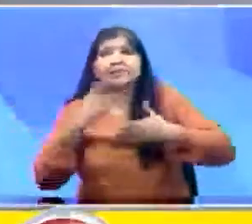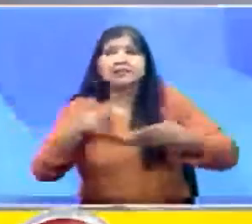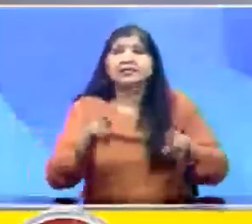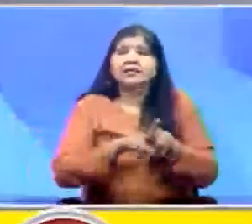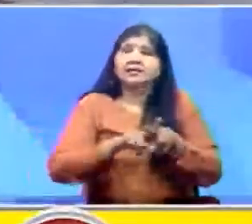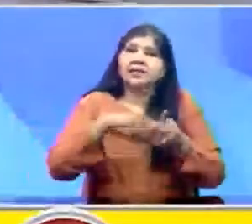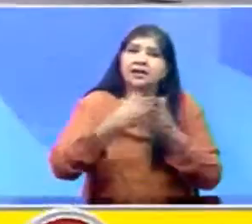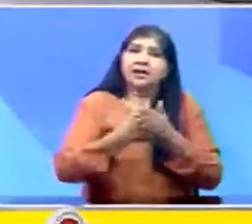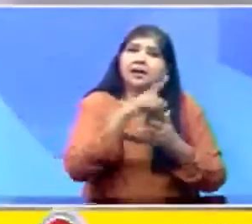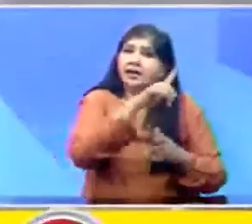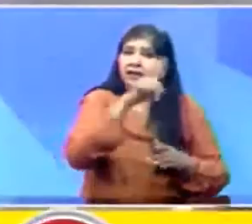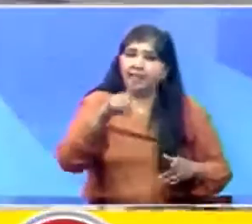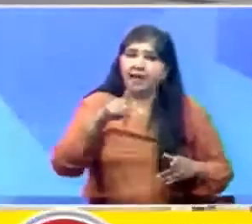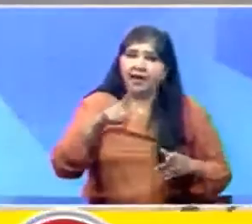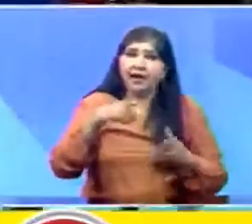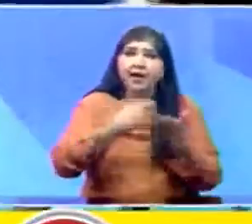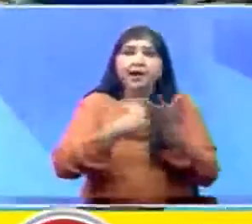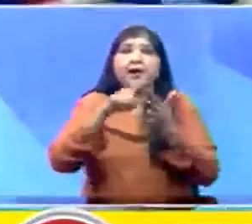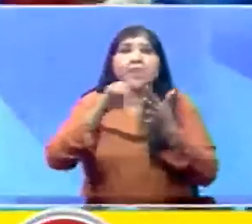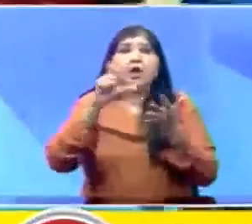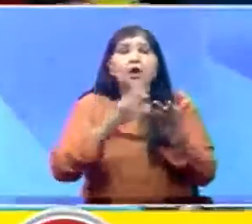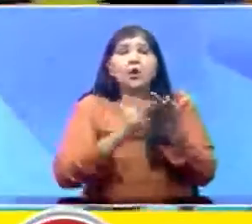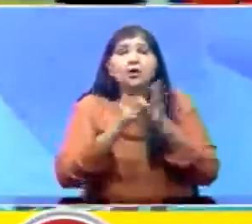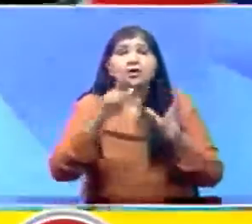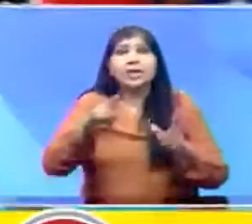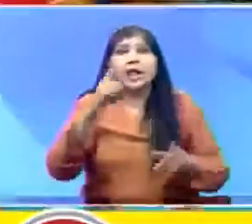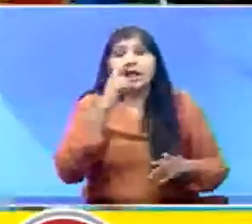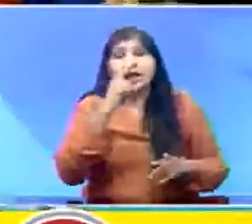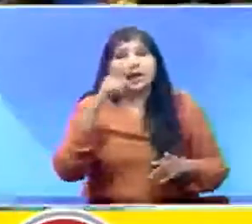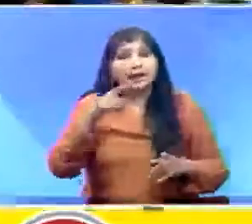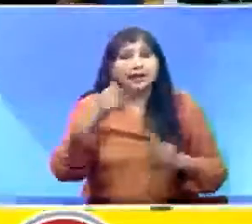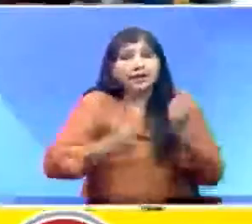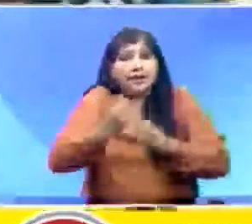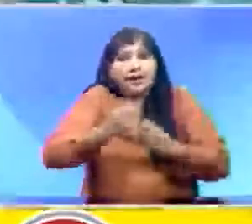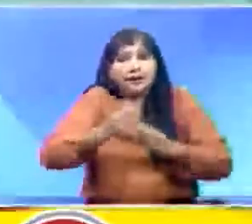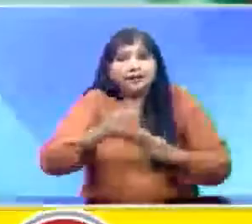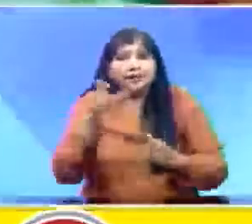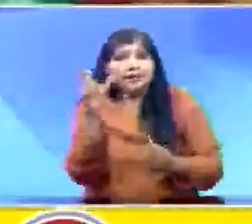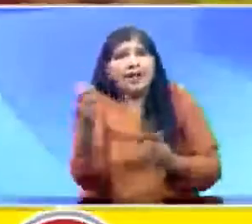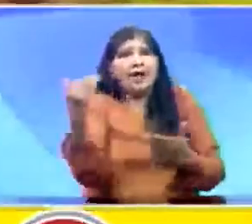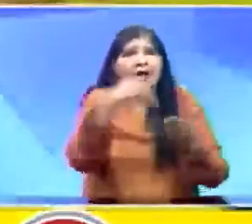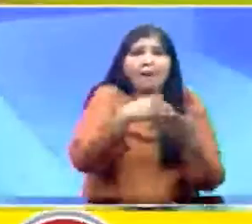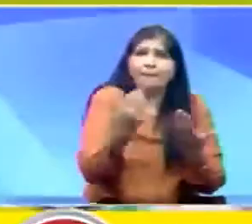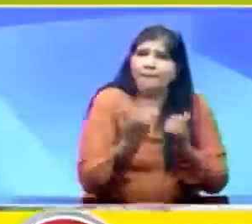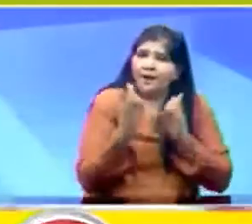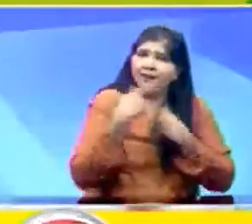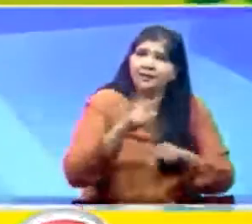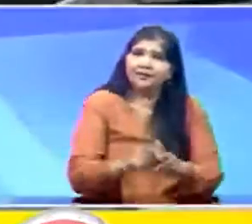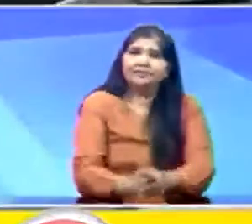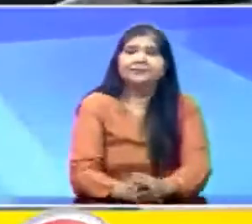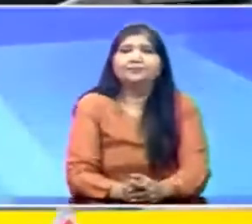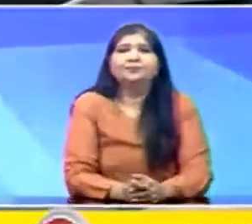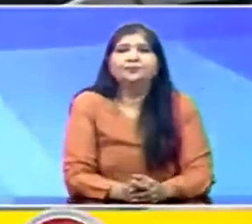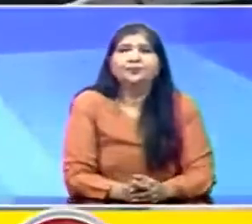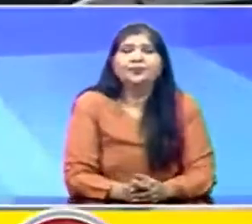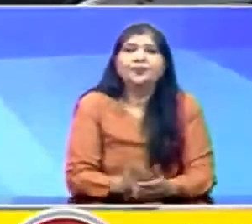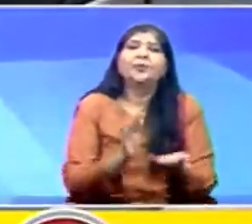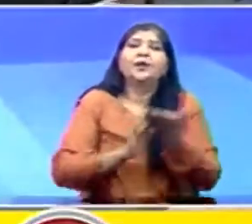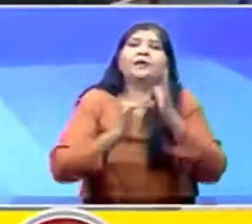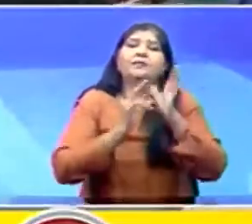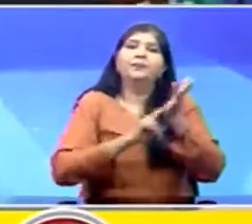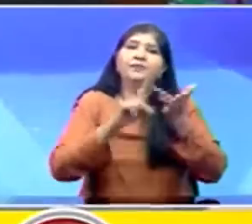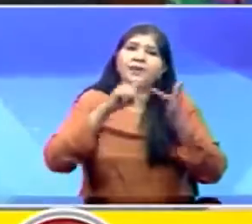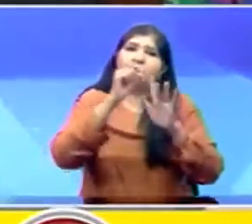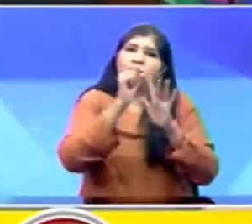ग्यारा रिकॉर्ड्स महिला खिलाडियों के नाम दर्ज हुए हैं मनिपूर की